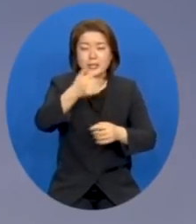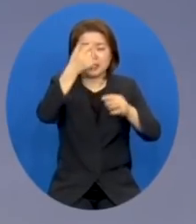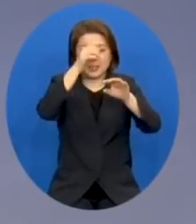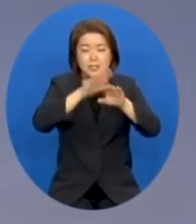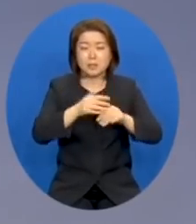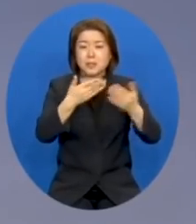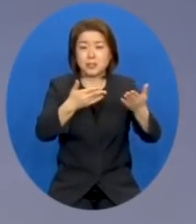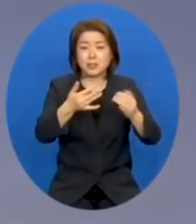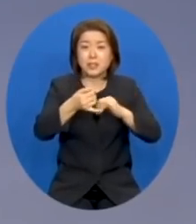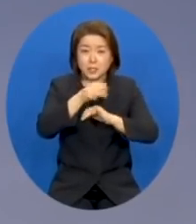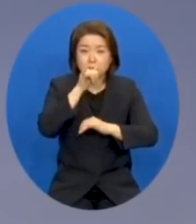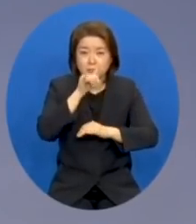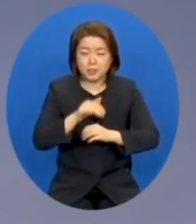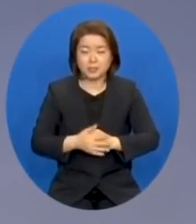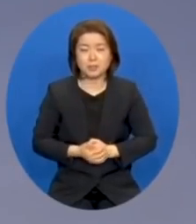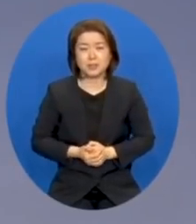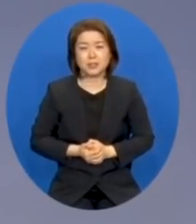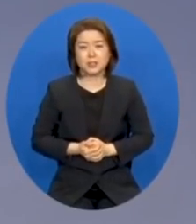했습니다